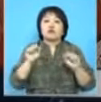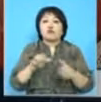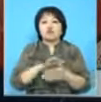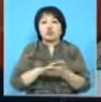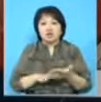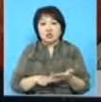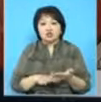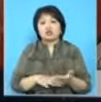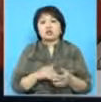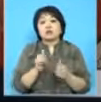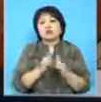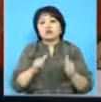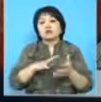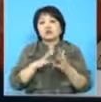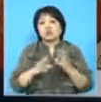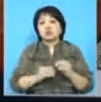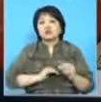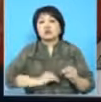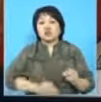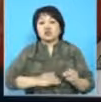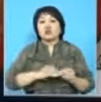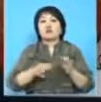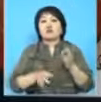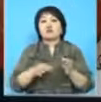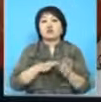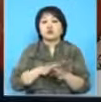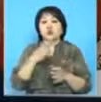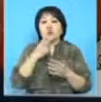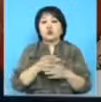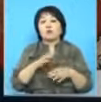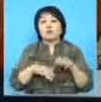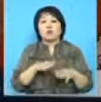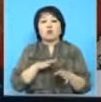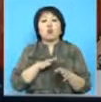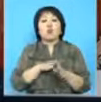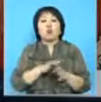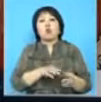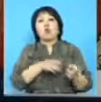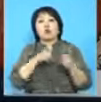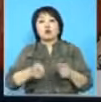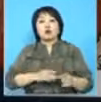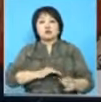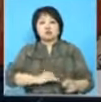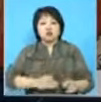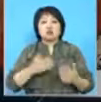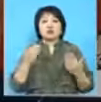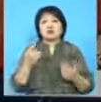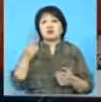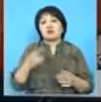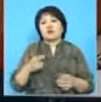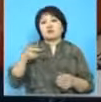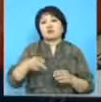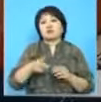дальнейшего развития системы частного исполнения, предусматривающий практически полный переход на частную систему. С 1